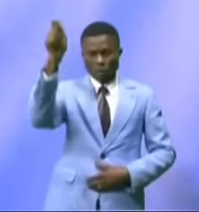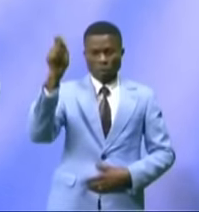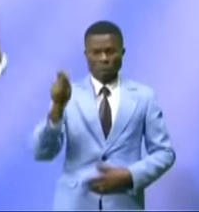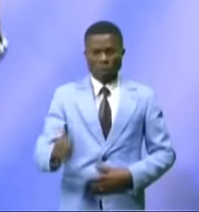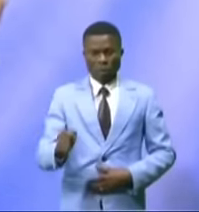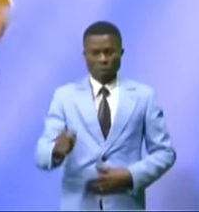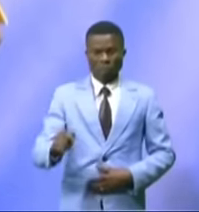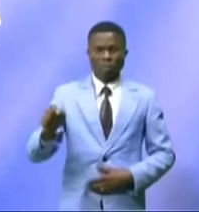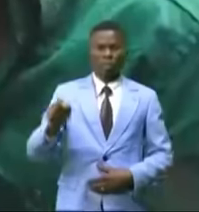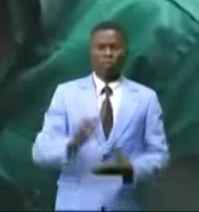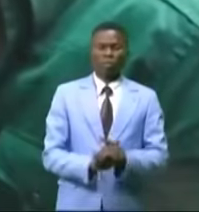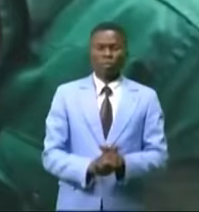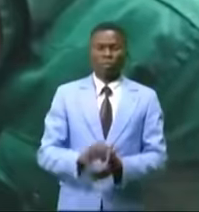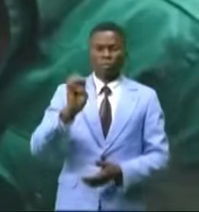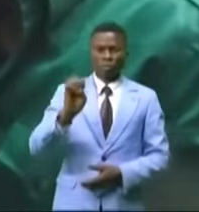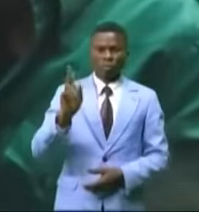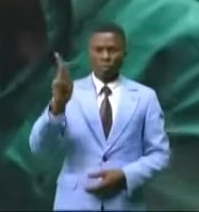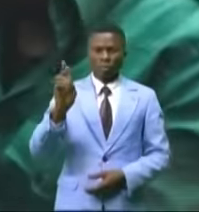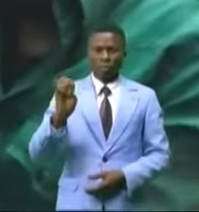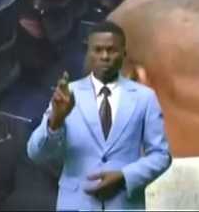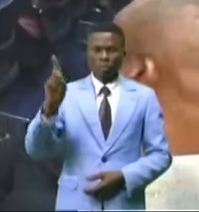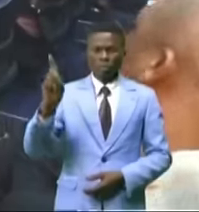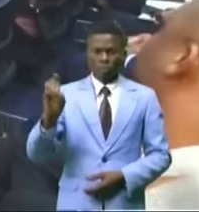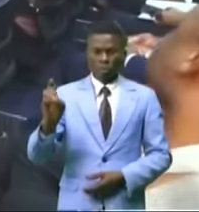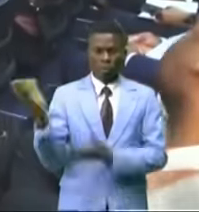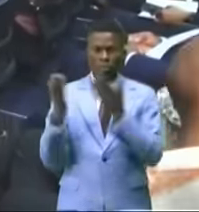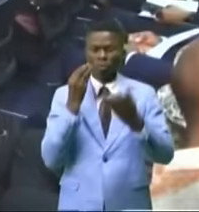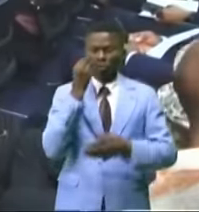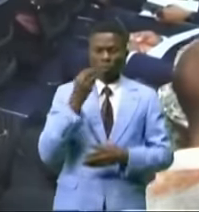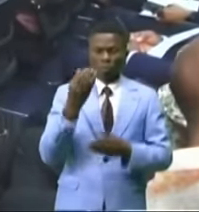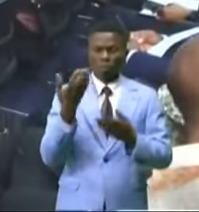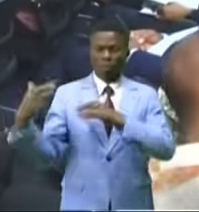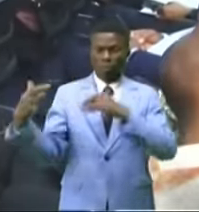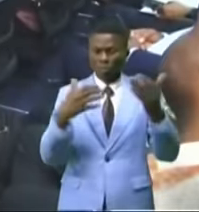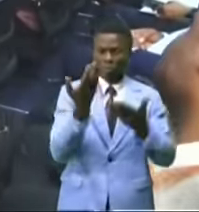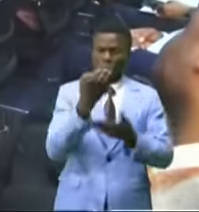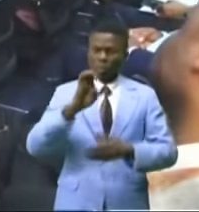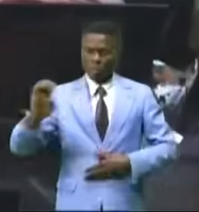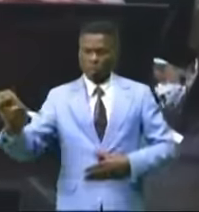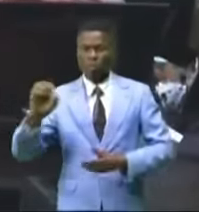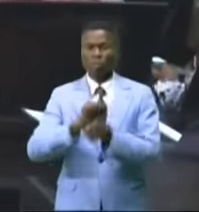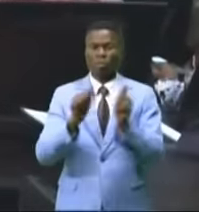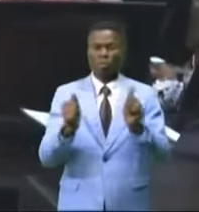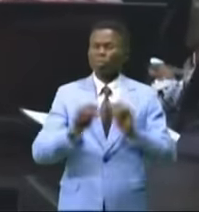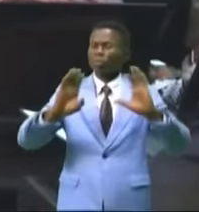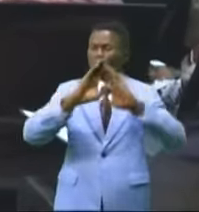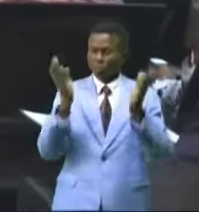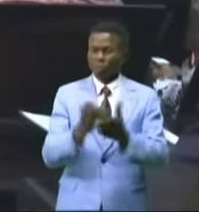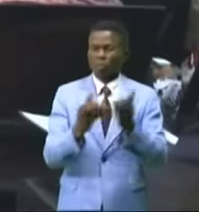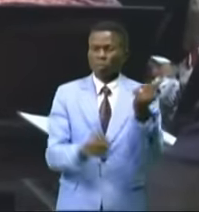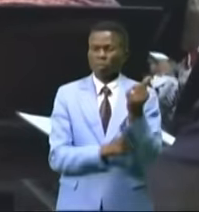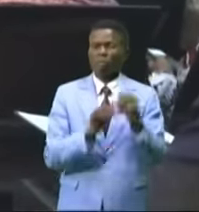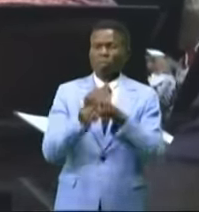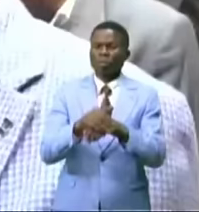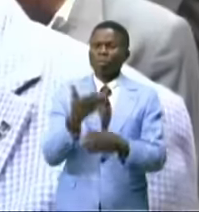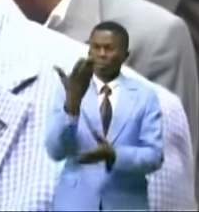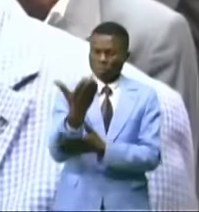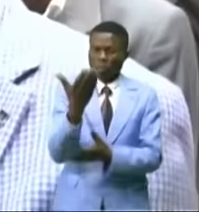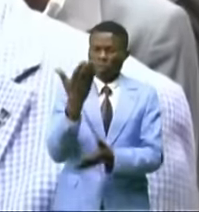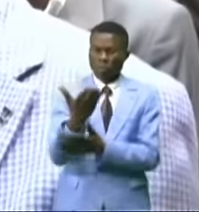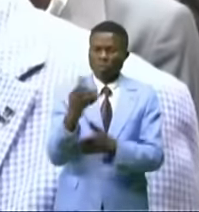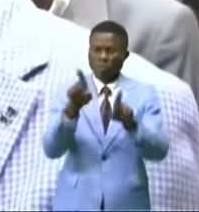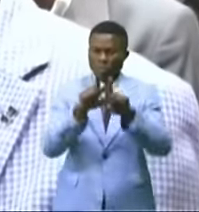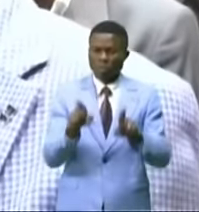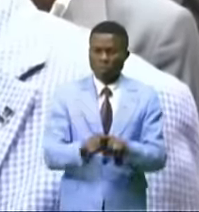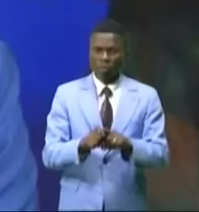Sylvain Ekenge, porte-parole de FARDC, la guerre dans l'Est de la RDC est une affaire de tous et qui nécessite aussi